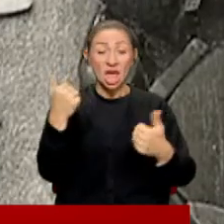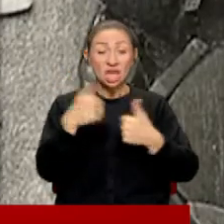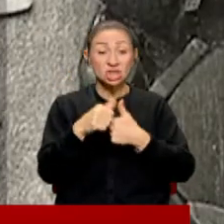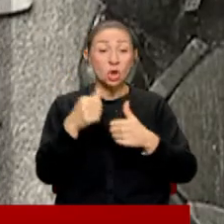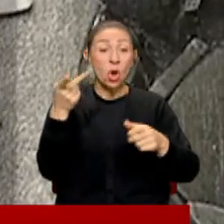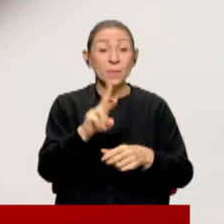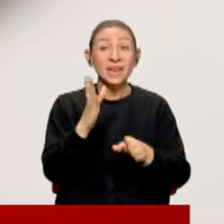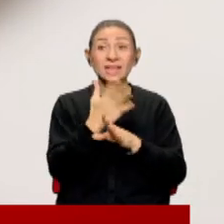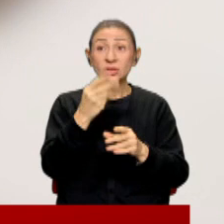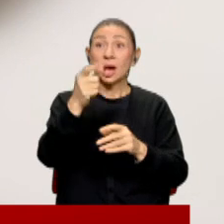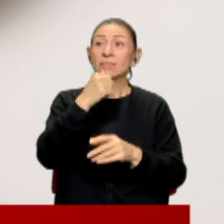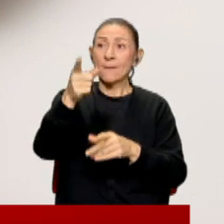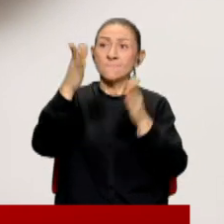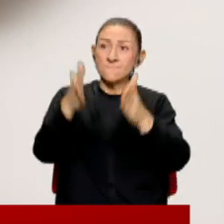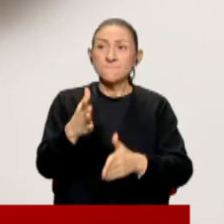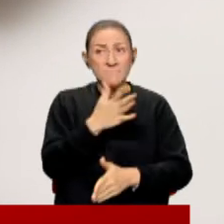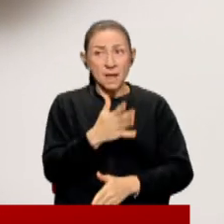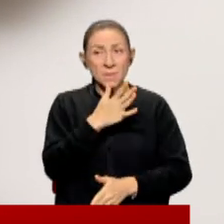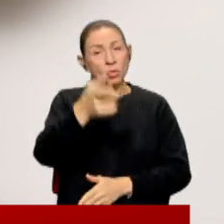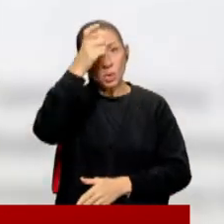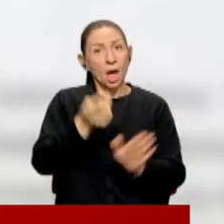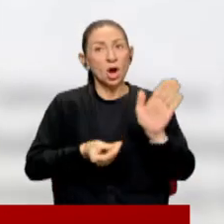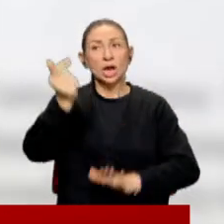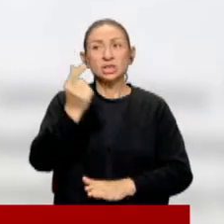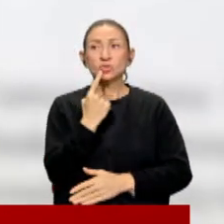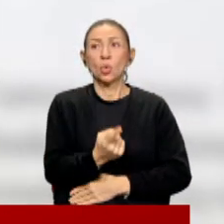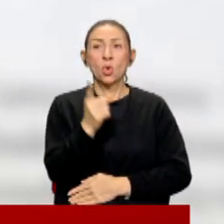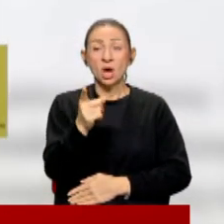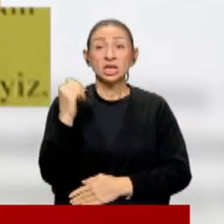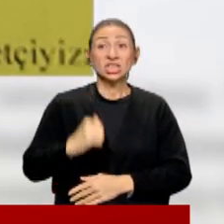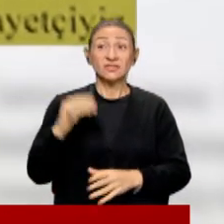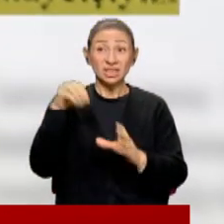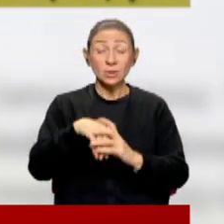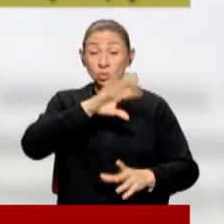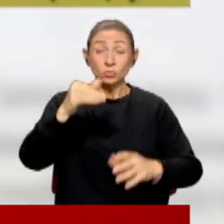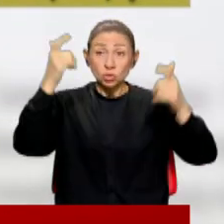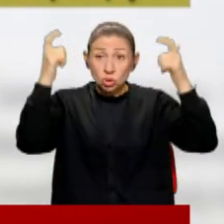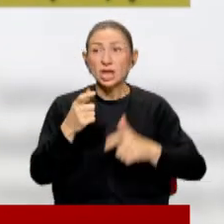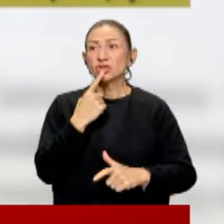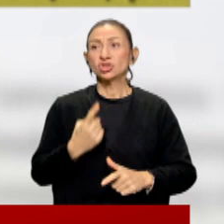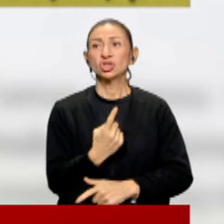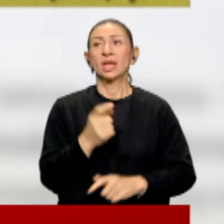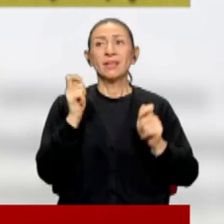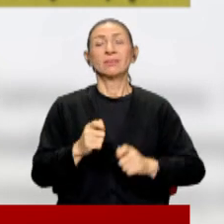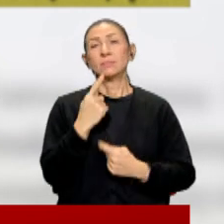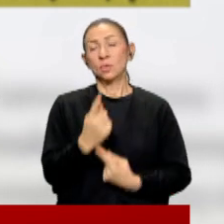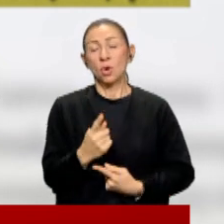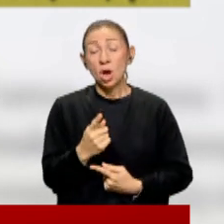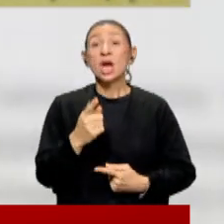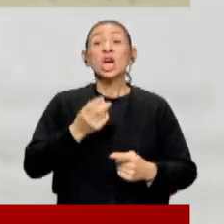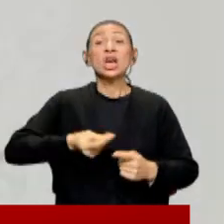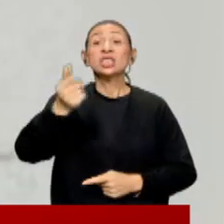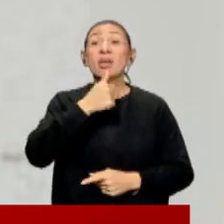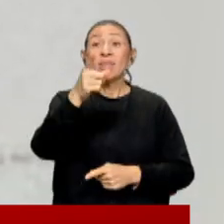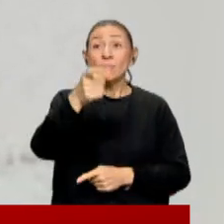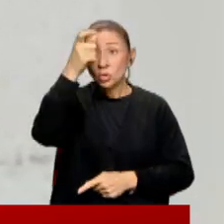sebep olan Şeyh Mahmut'un göz göre göre Türkiye'den kaçtığını savunuyor. Savcı da dahil tüm sorumlulardan şikayetçi oldu. Kaçan